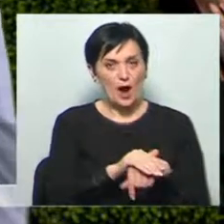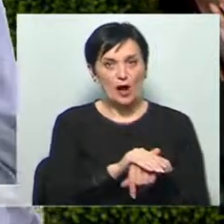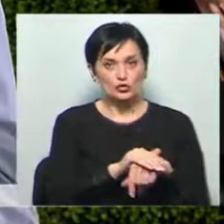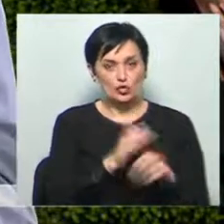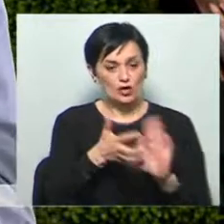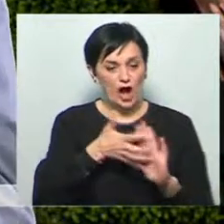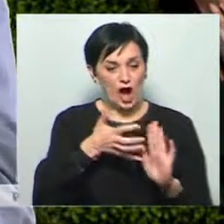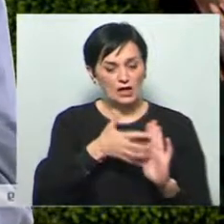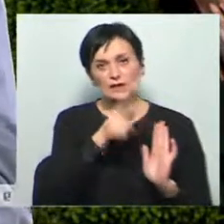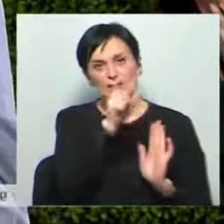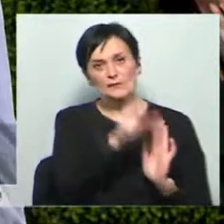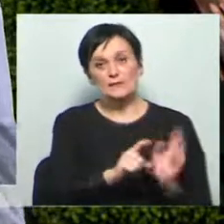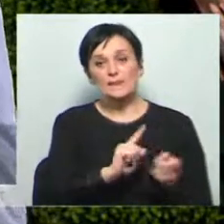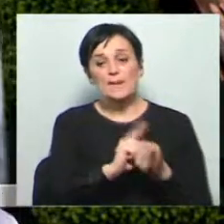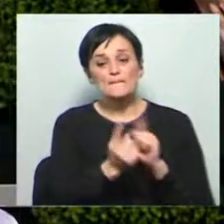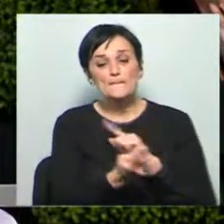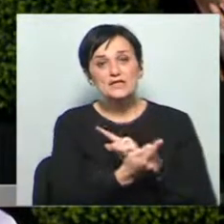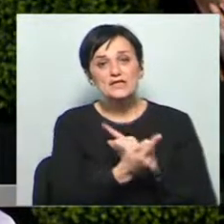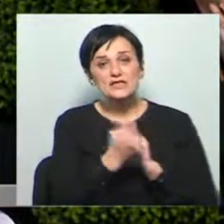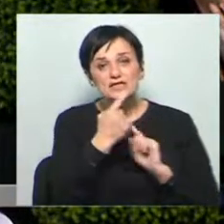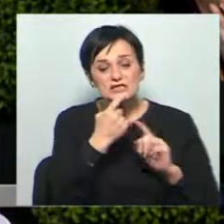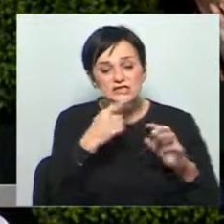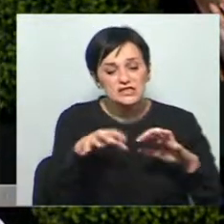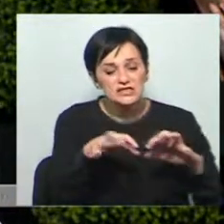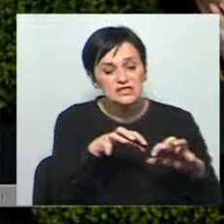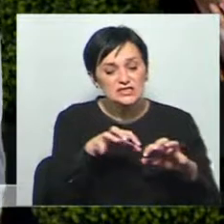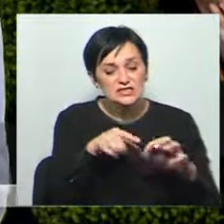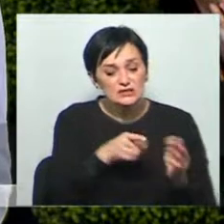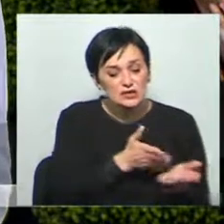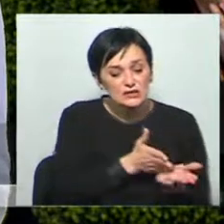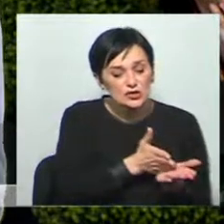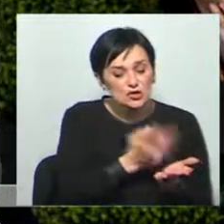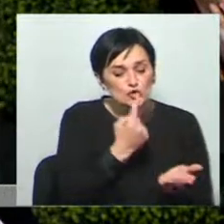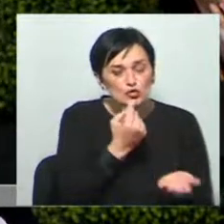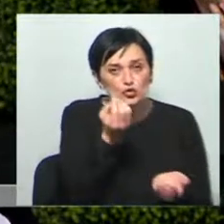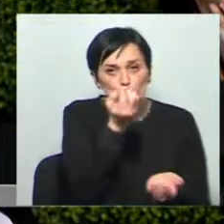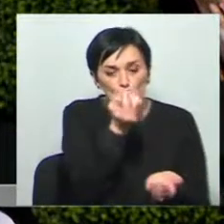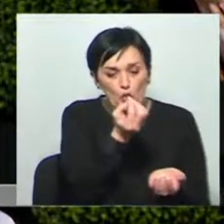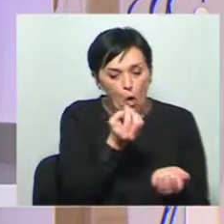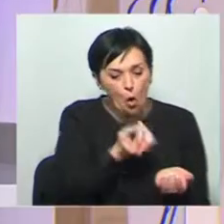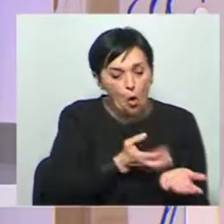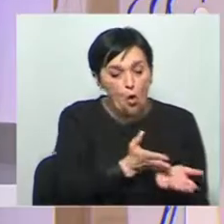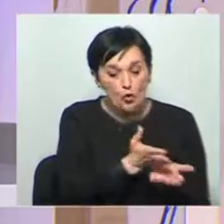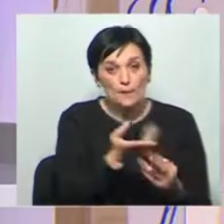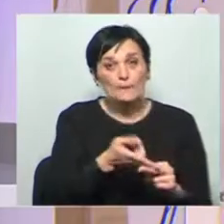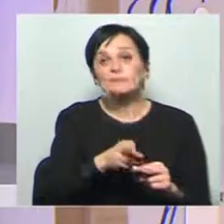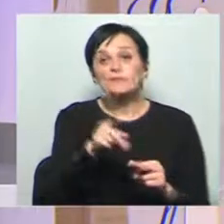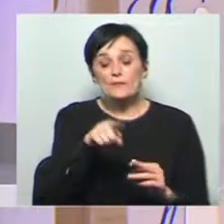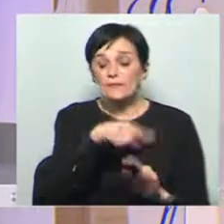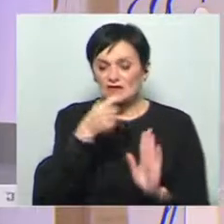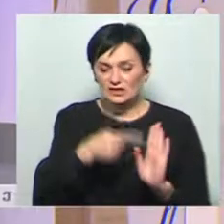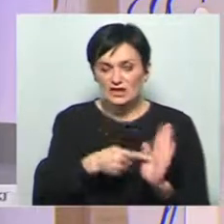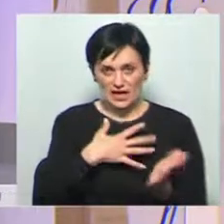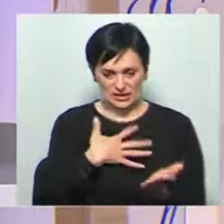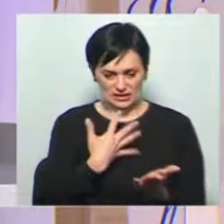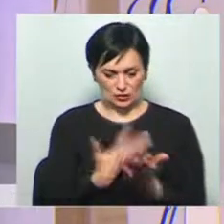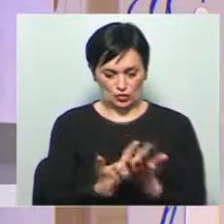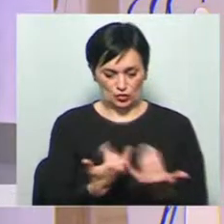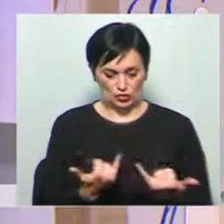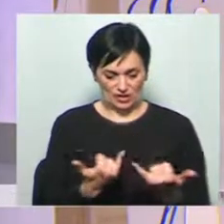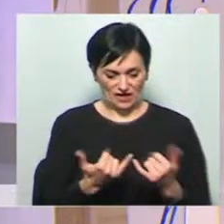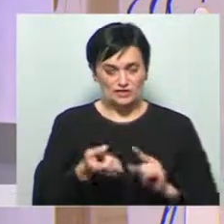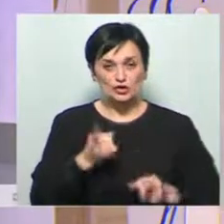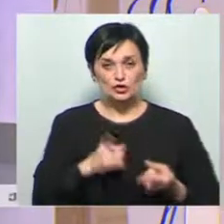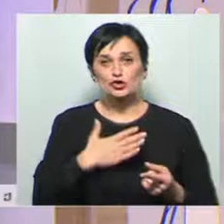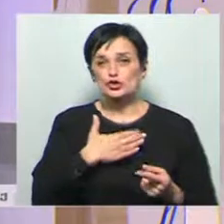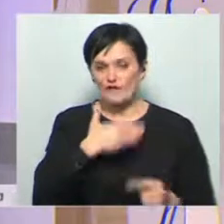ადამიანი მიდრეკილია პირიქით სისხლის გასქელებისგან და თრომბოზისგან. აი ეს საკითხი ძალიან აქტუალურია დღევანდელ